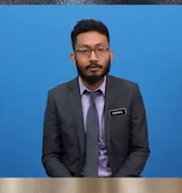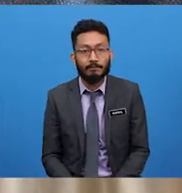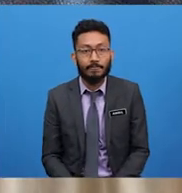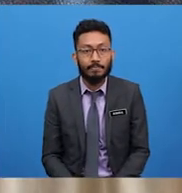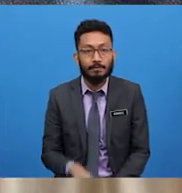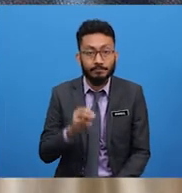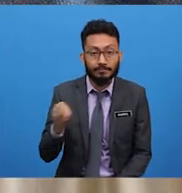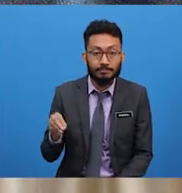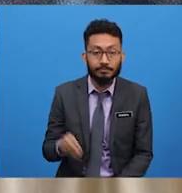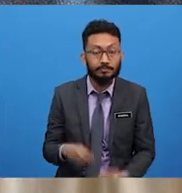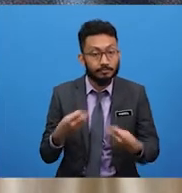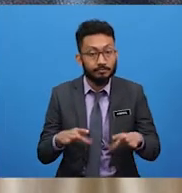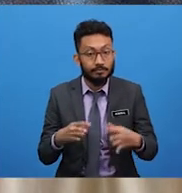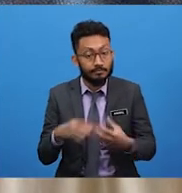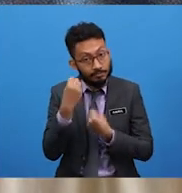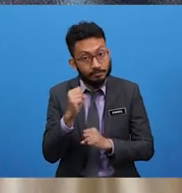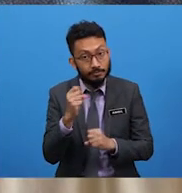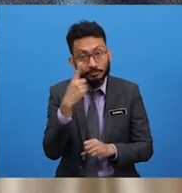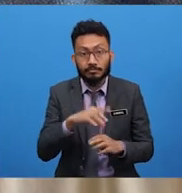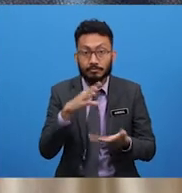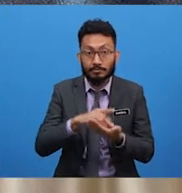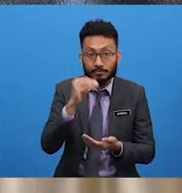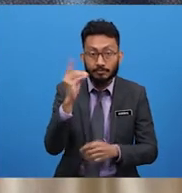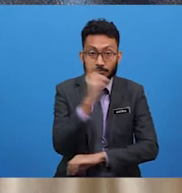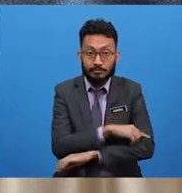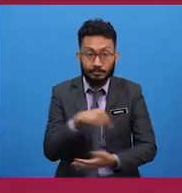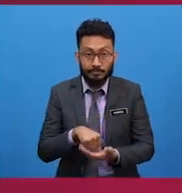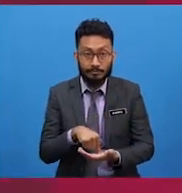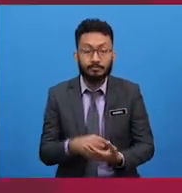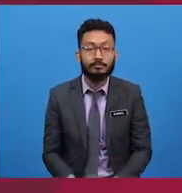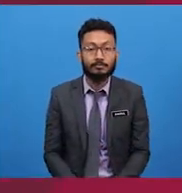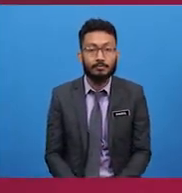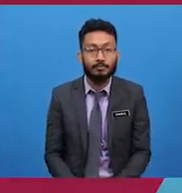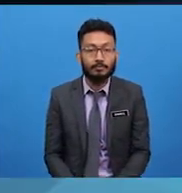Murid-murid, sudahkah kamu bersedia untuk pembelajaran kita pada hari ini?